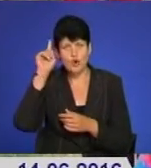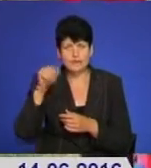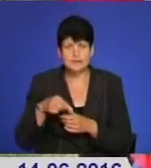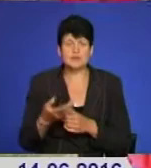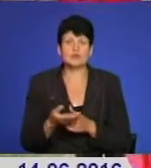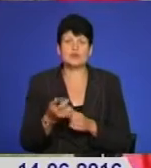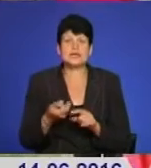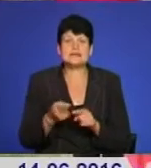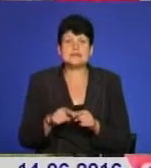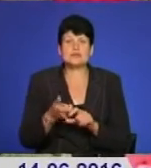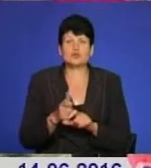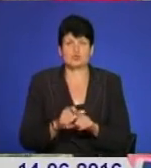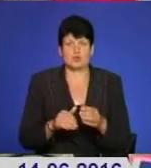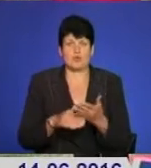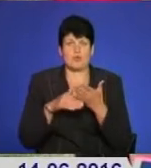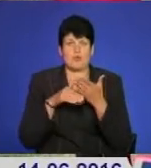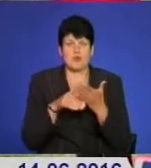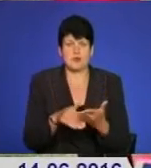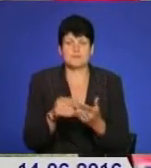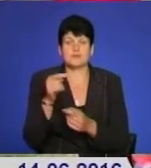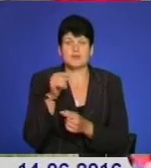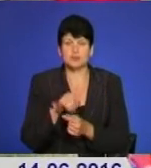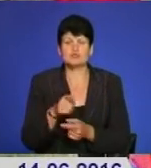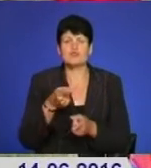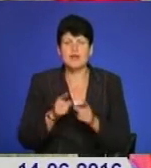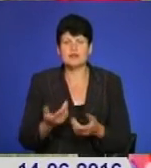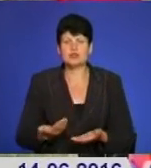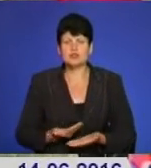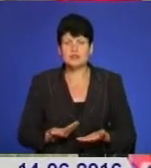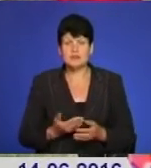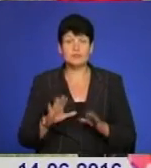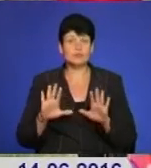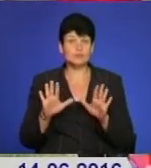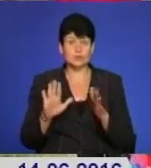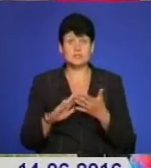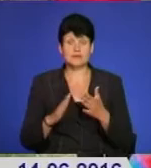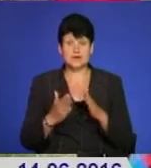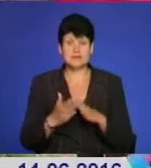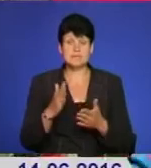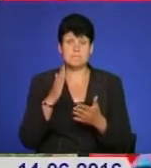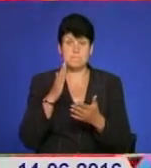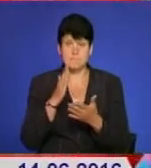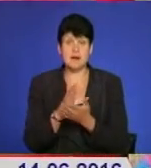воно дуже допомагає в тому, що навіть в реальному житті, стикнувшись з такою ситуацією, ми маємо